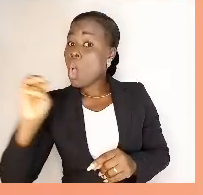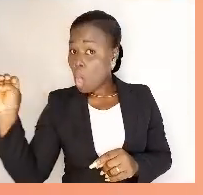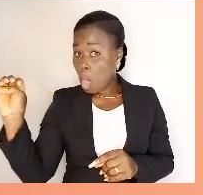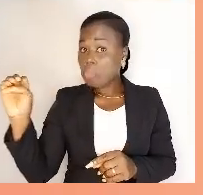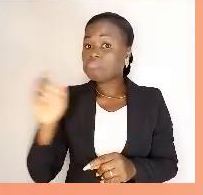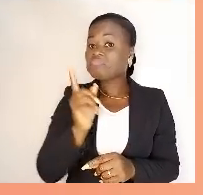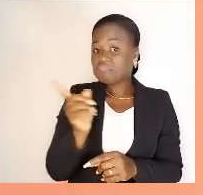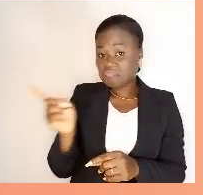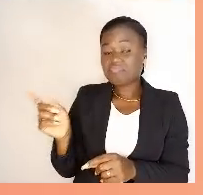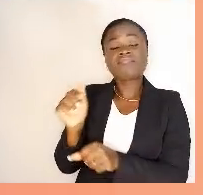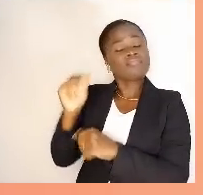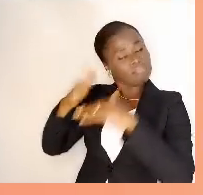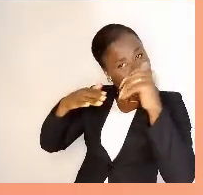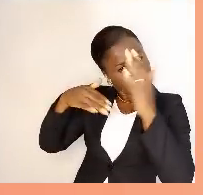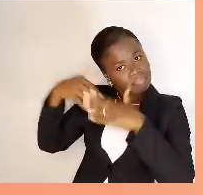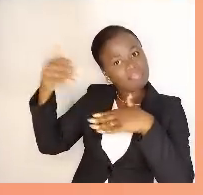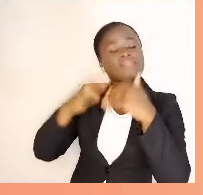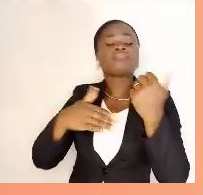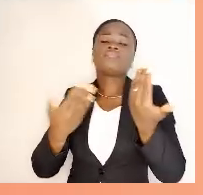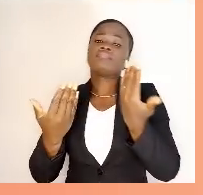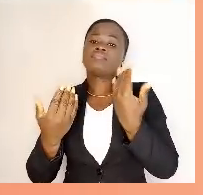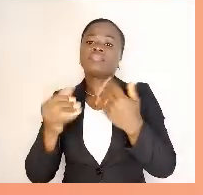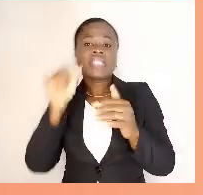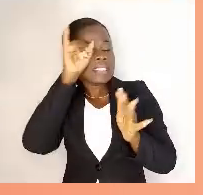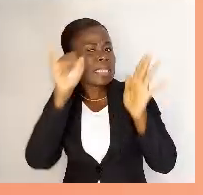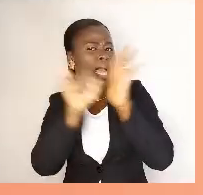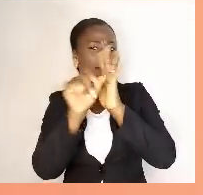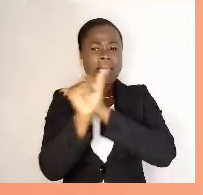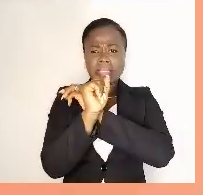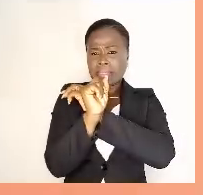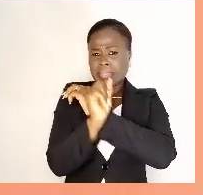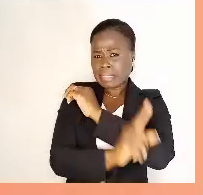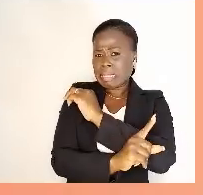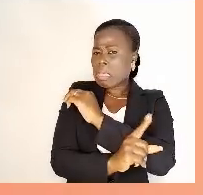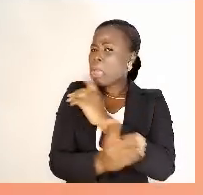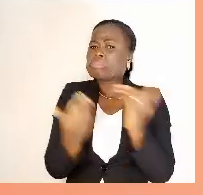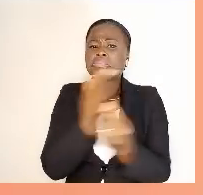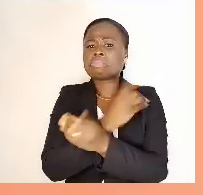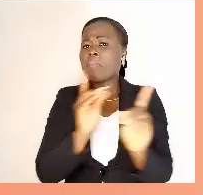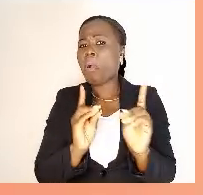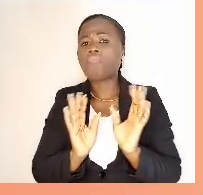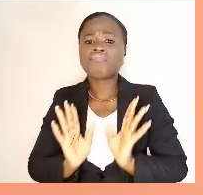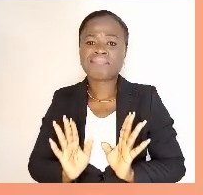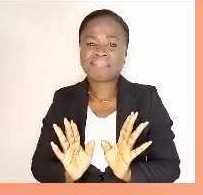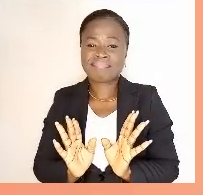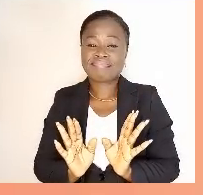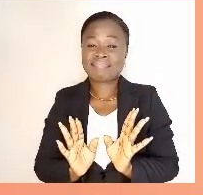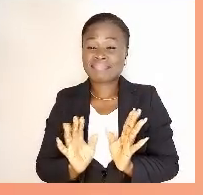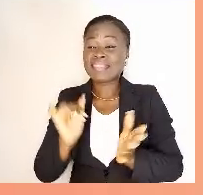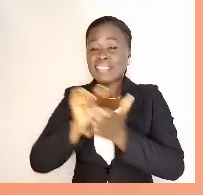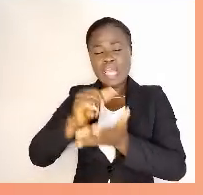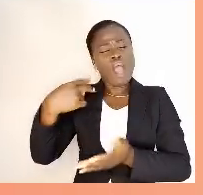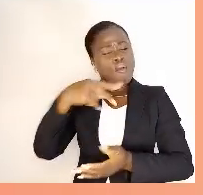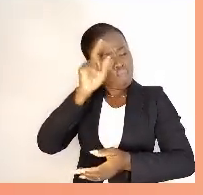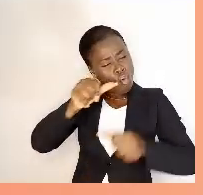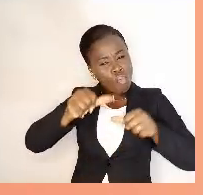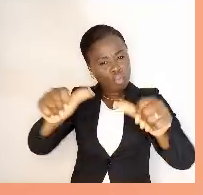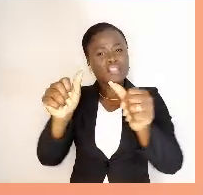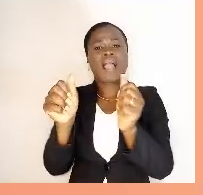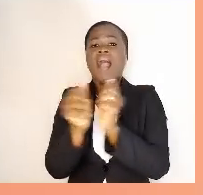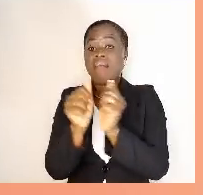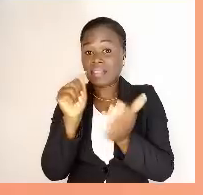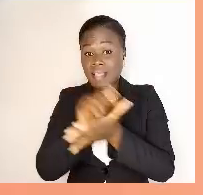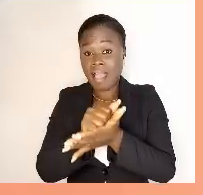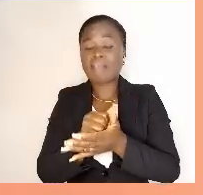mais qui ont contribué chacun à construire l'image de ce Sénégal démocratique qu'il